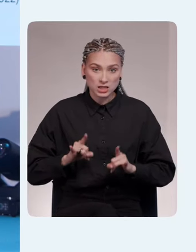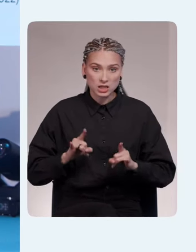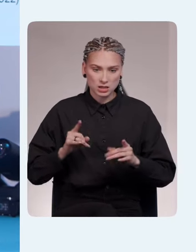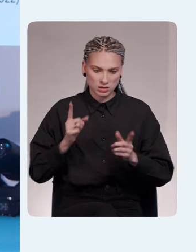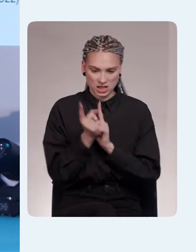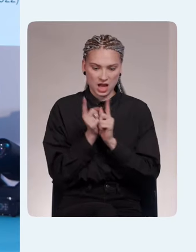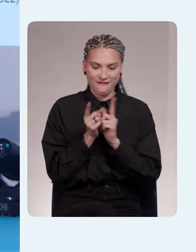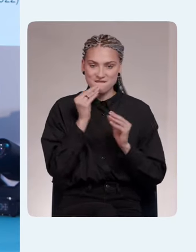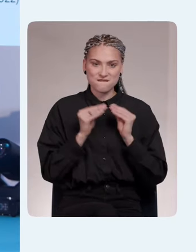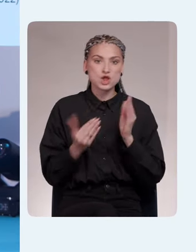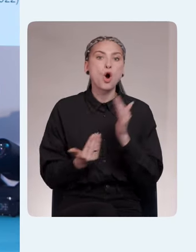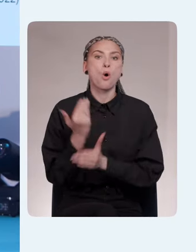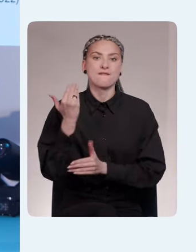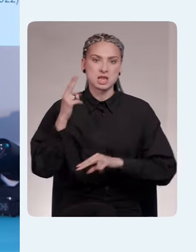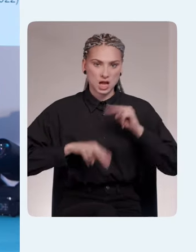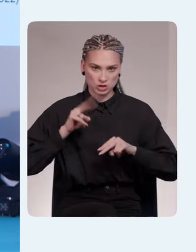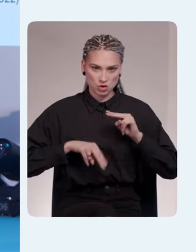настройкам.